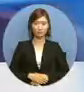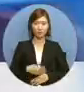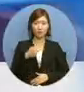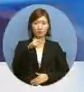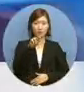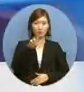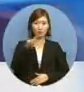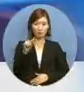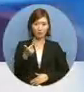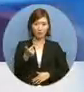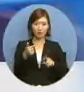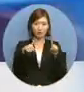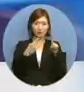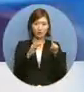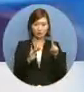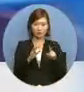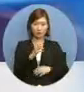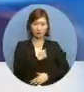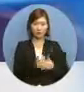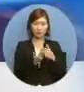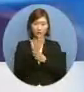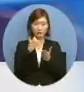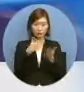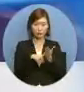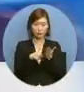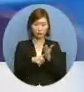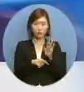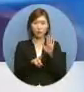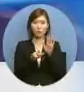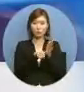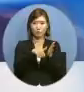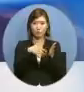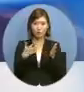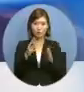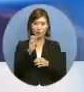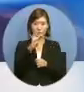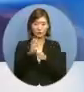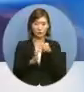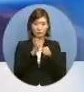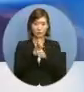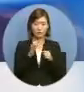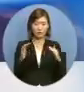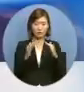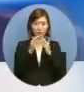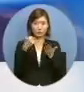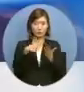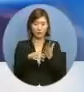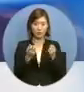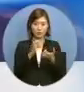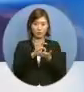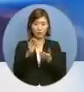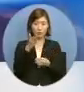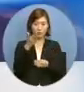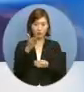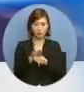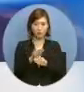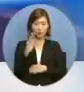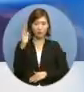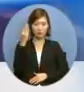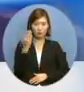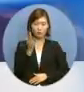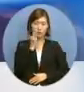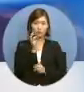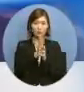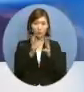석면은 1급 발암물질로 잘 알려져 있죠 특기 산다 10년전 지어진 건축물에 많이 사용되는데요 최근